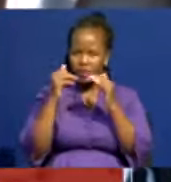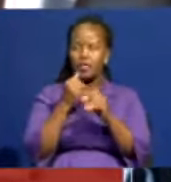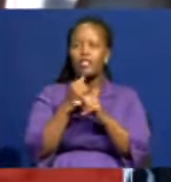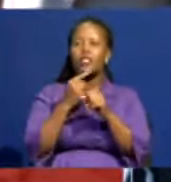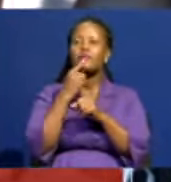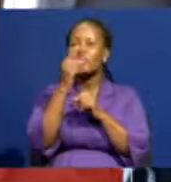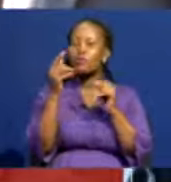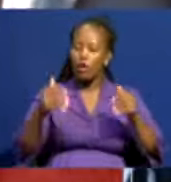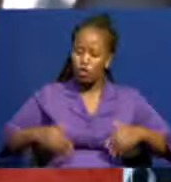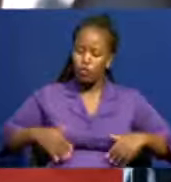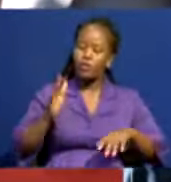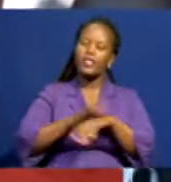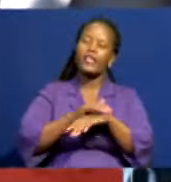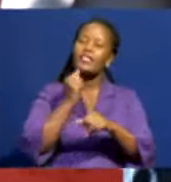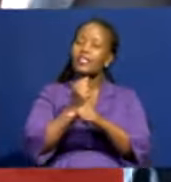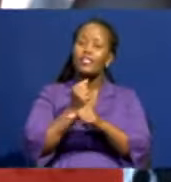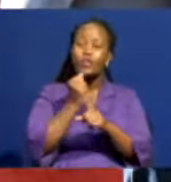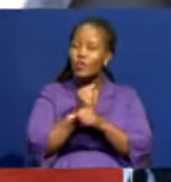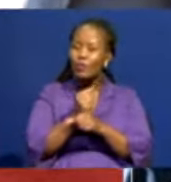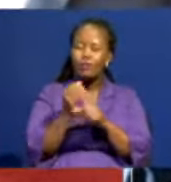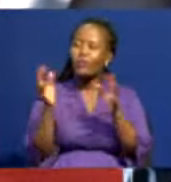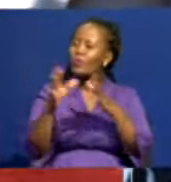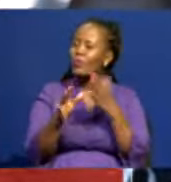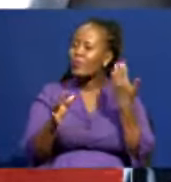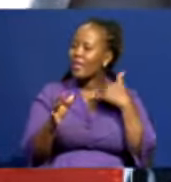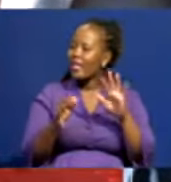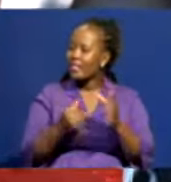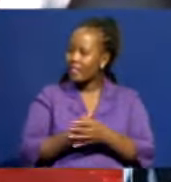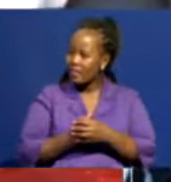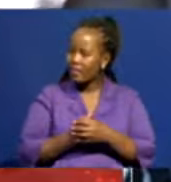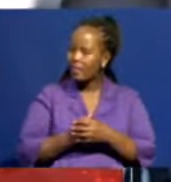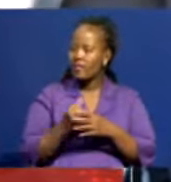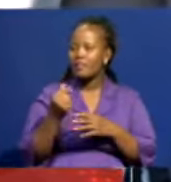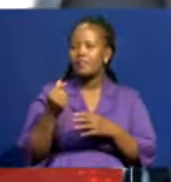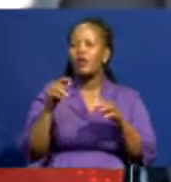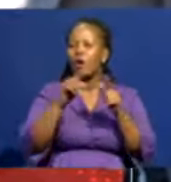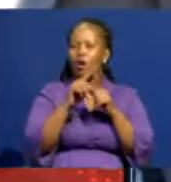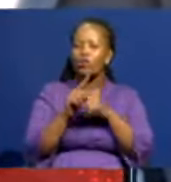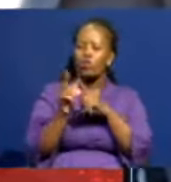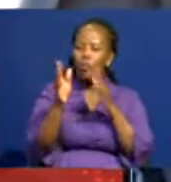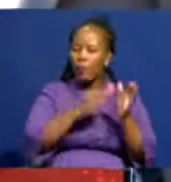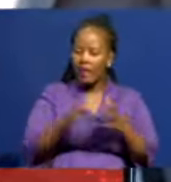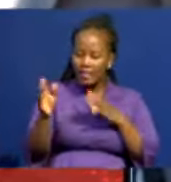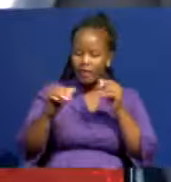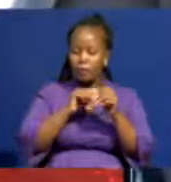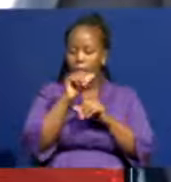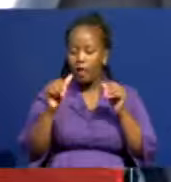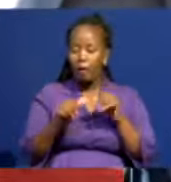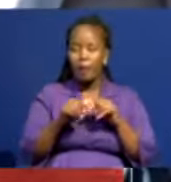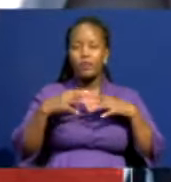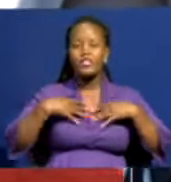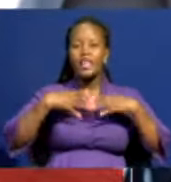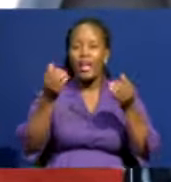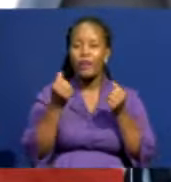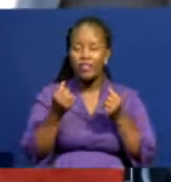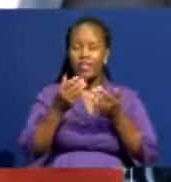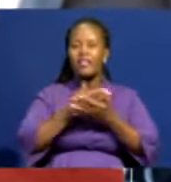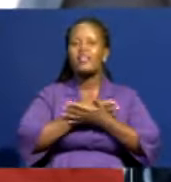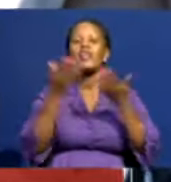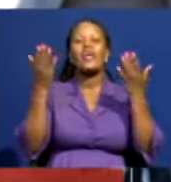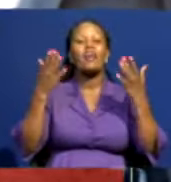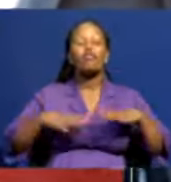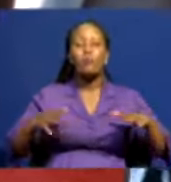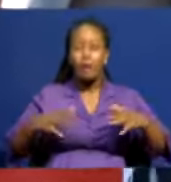ajira ya vijana wetu, hawataki. Tumepanga mambo ya afya, tumesema Mkenya hata ule